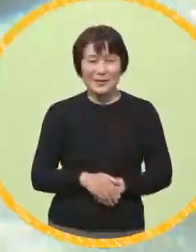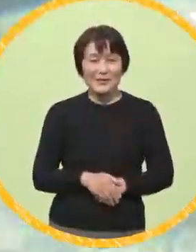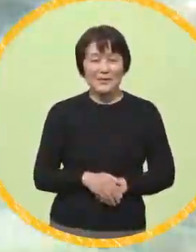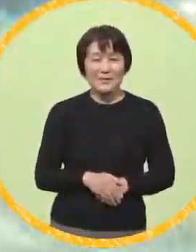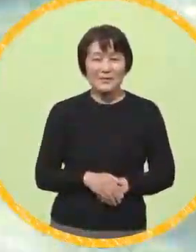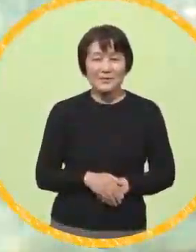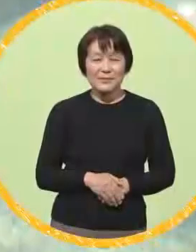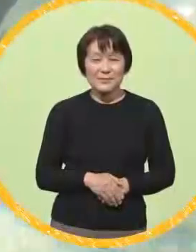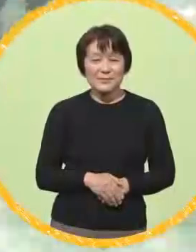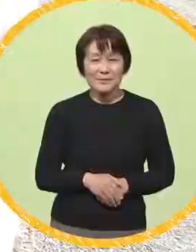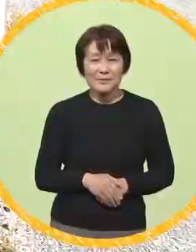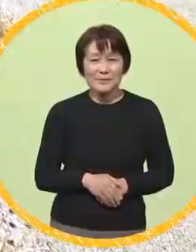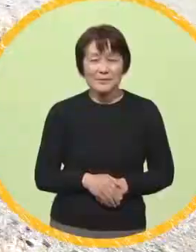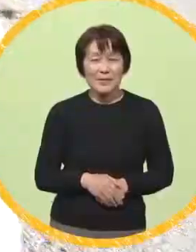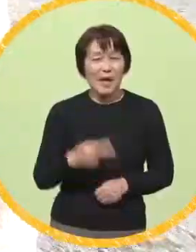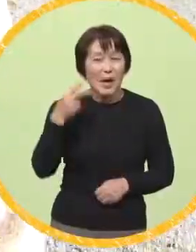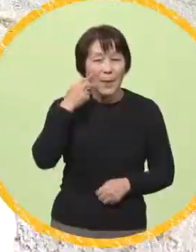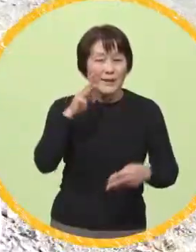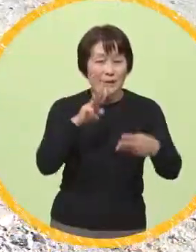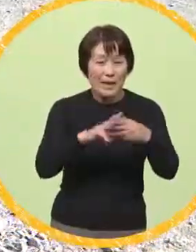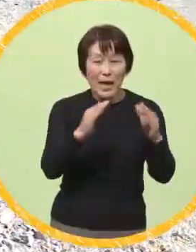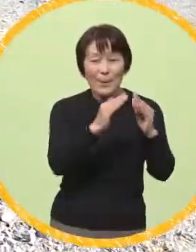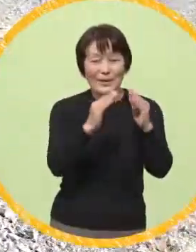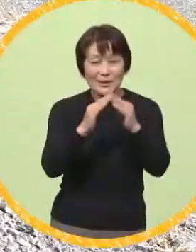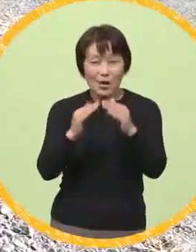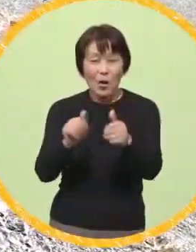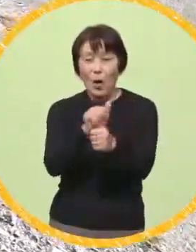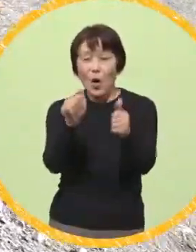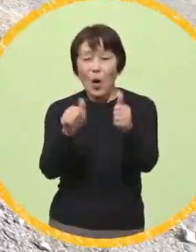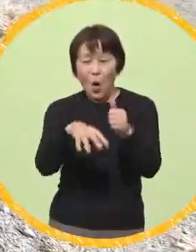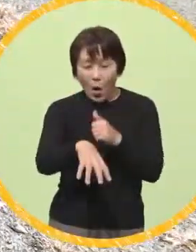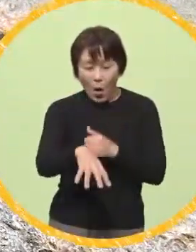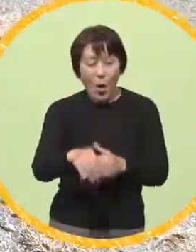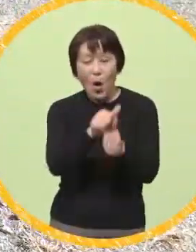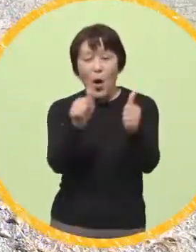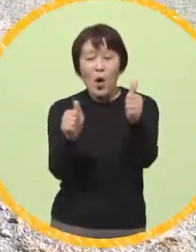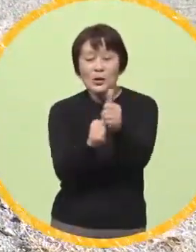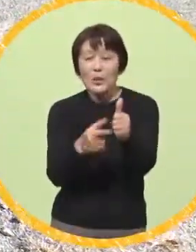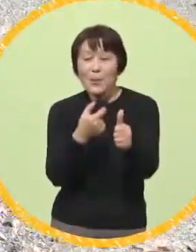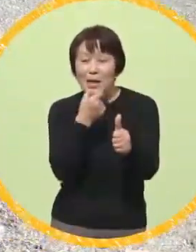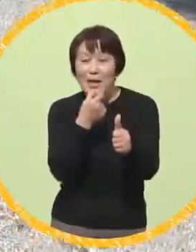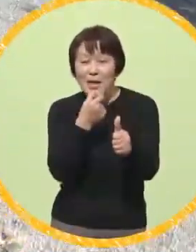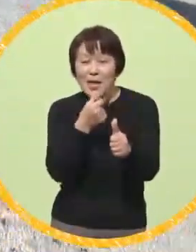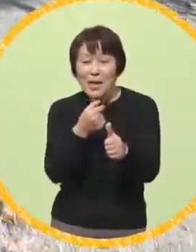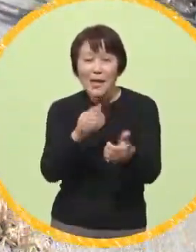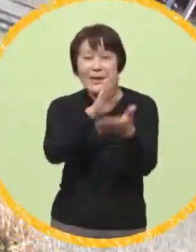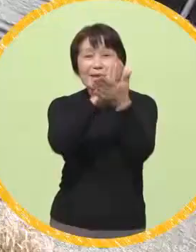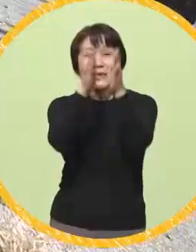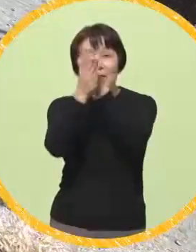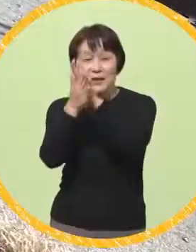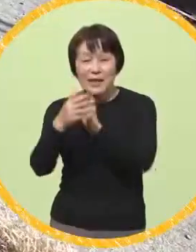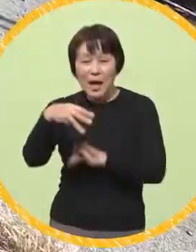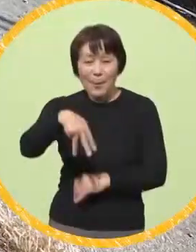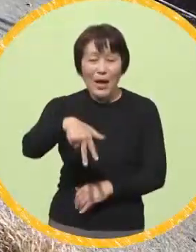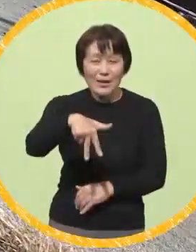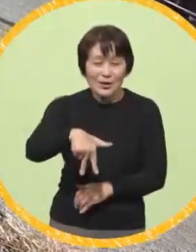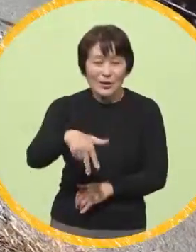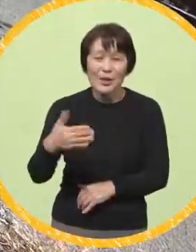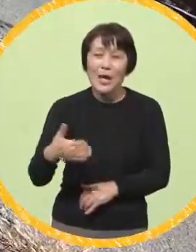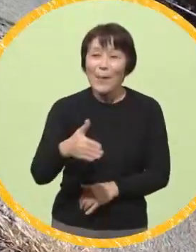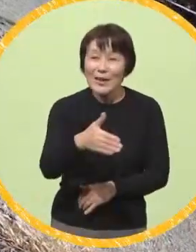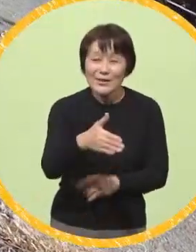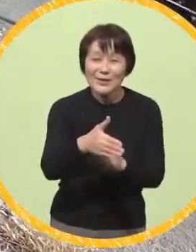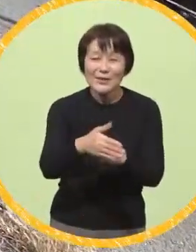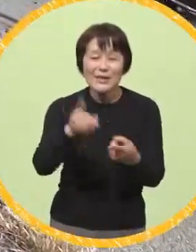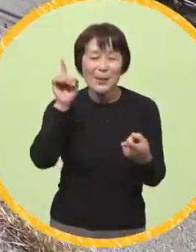い。さあ、松田町のおつまみは桜マスということで、このね松緑にぴったり合うら